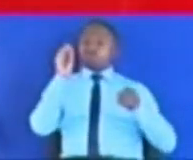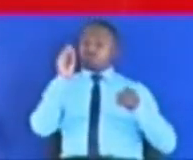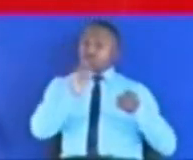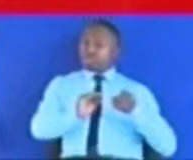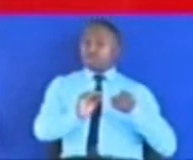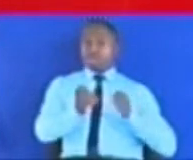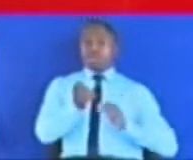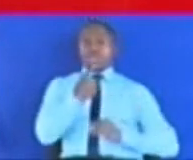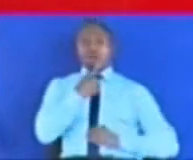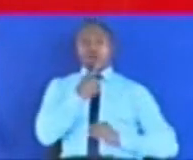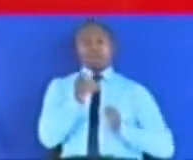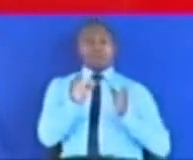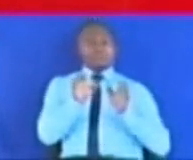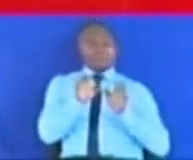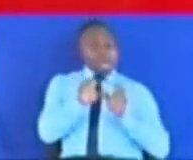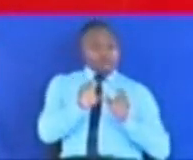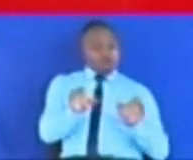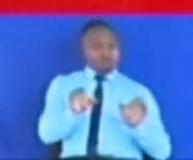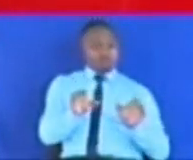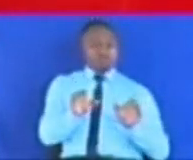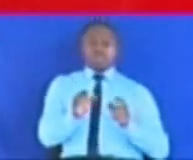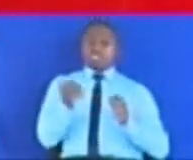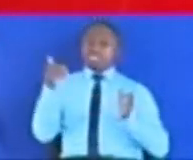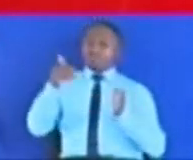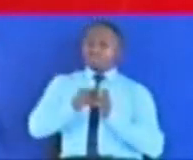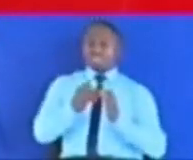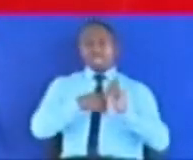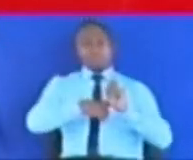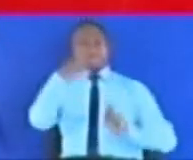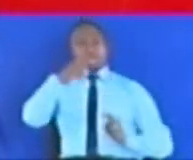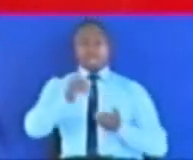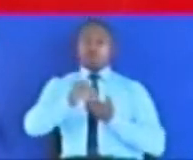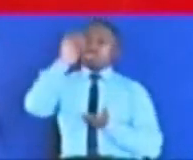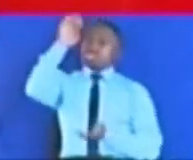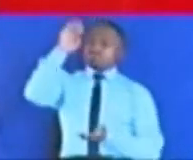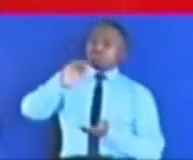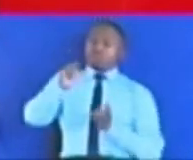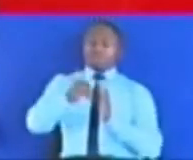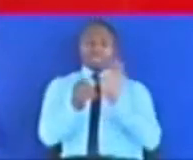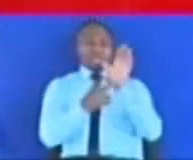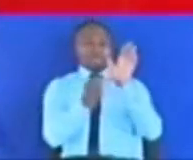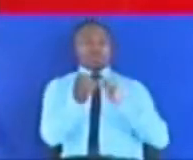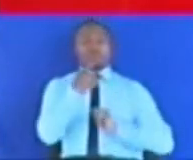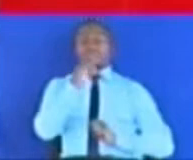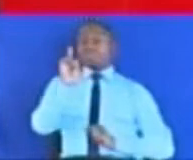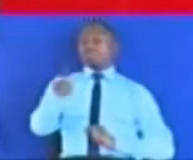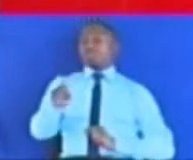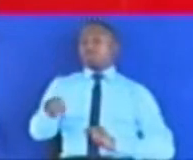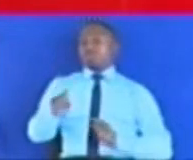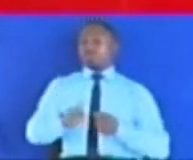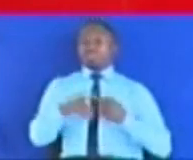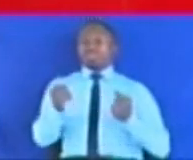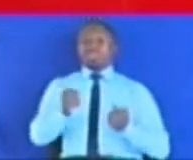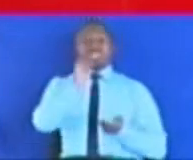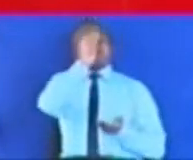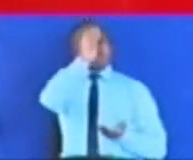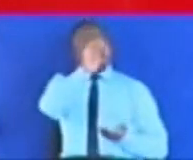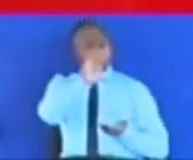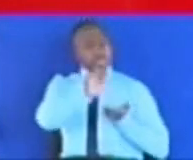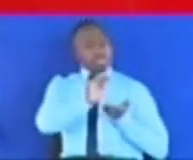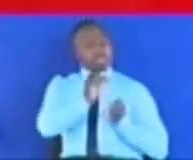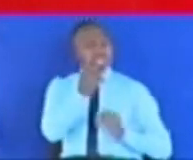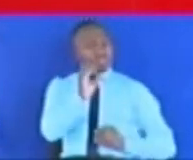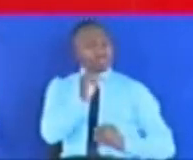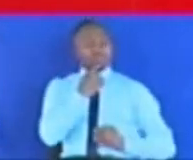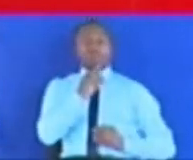drugs zifike baa hata kwenye 100. Tukifika 70 ndio tuseme basi dawa zipo. Lakini sio tunaenda tumeweka 30 and then tunasema